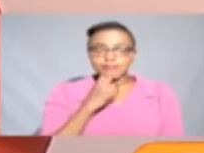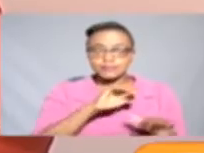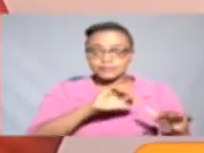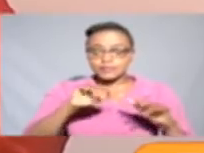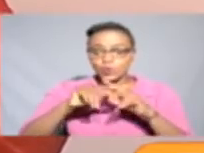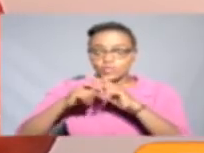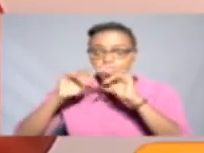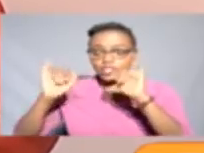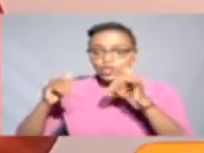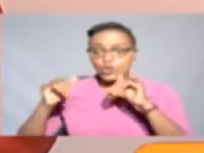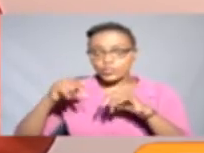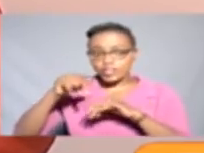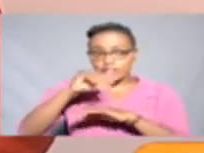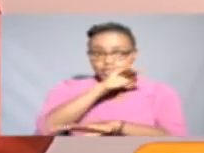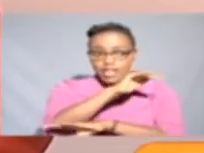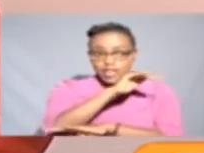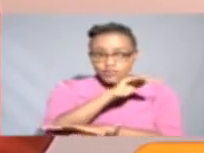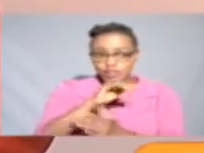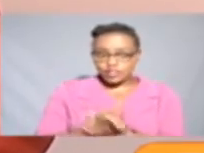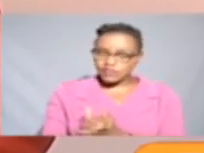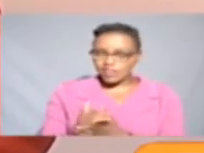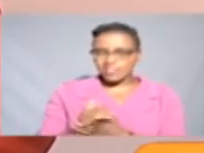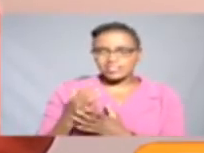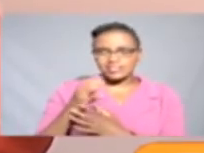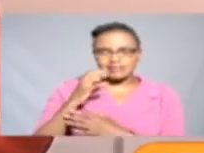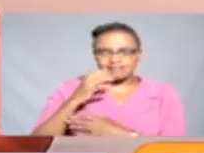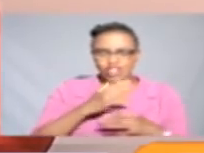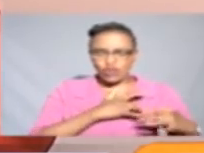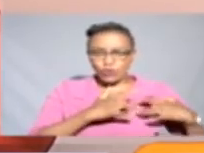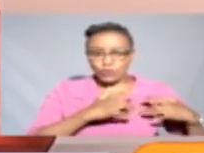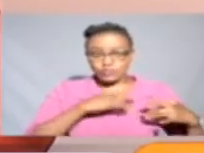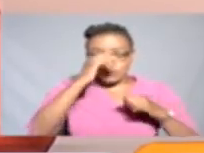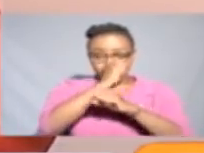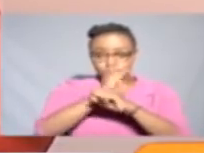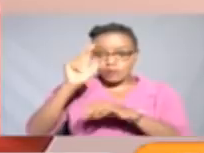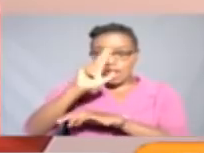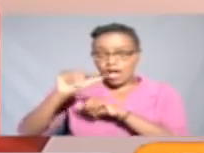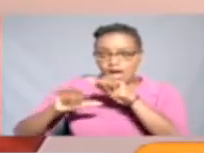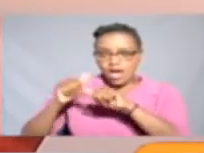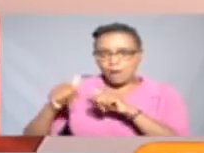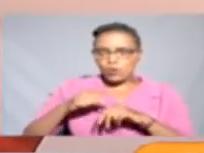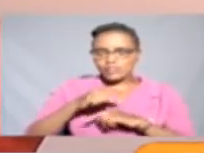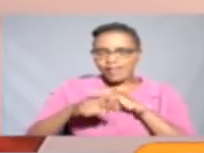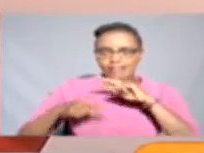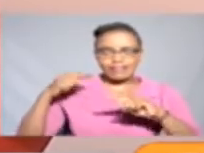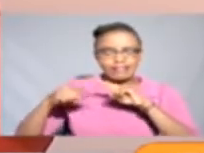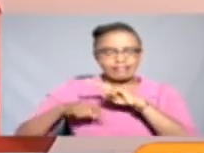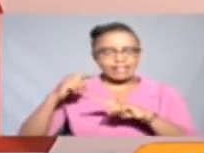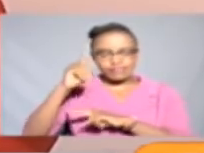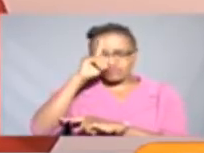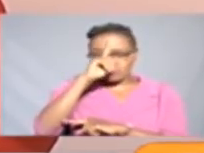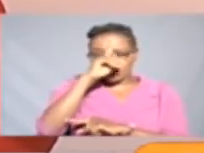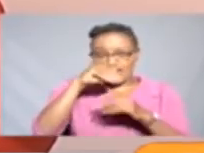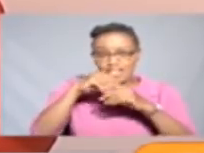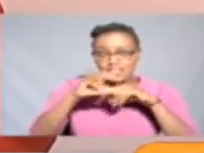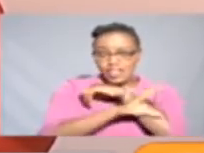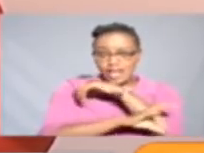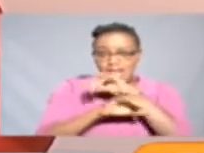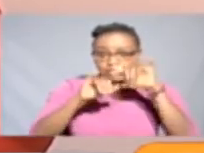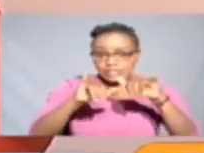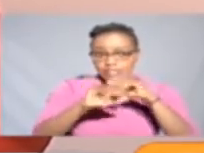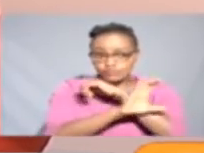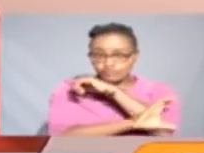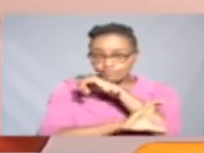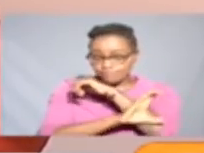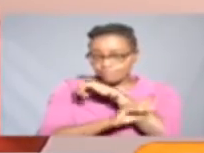Tunaanza taarifa zetu jioni ya leo na ghadhabu ya rais kuhusiana na ongezeko la visa vya mauaji ya kiholela yaliyokithiri nchini. Rais sasa anasema